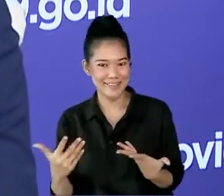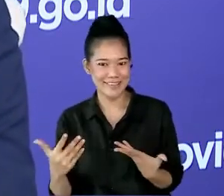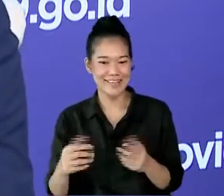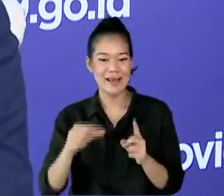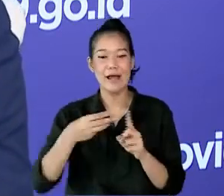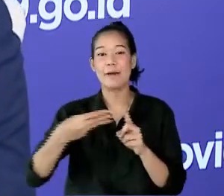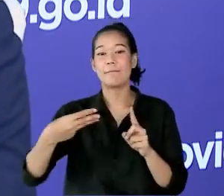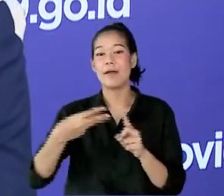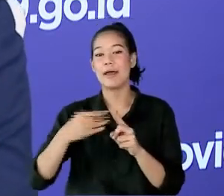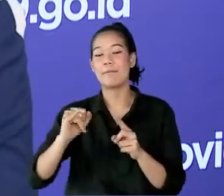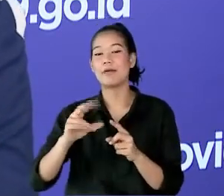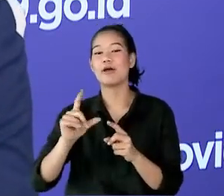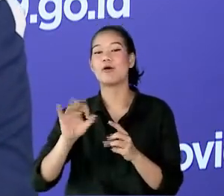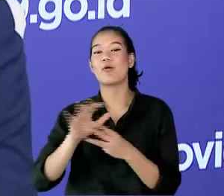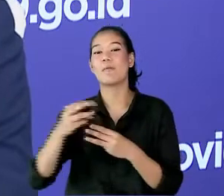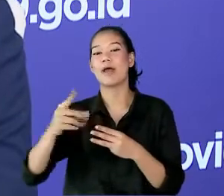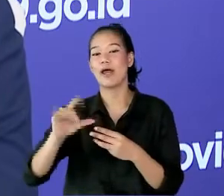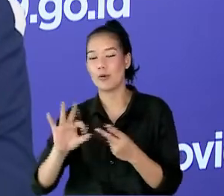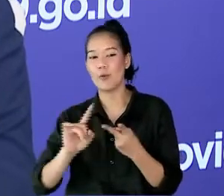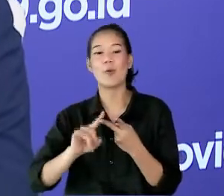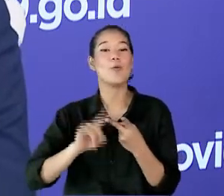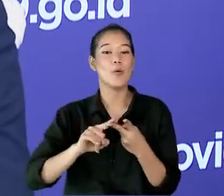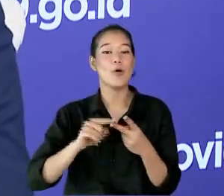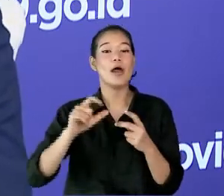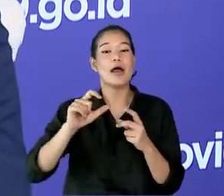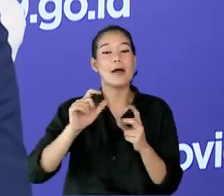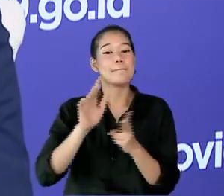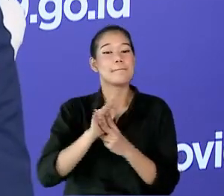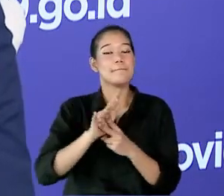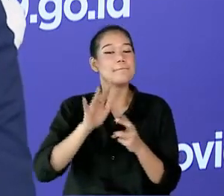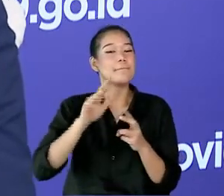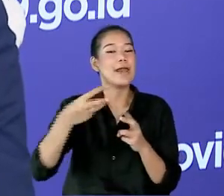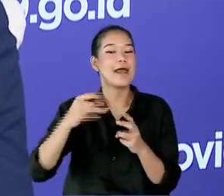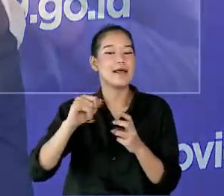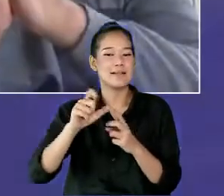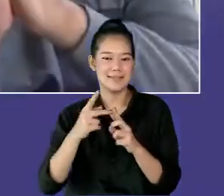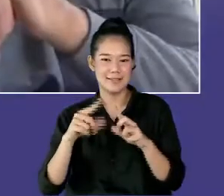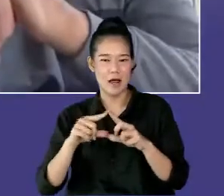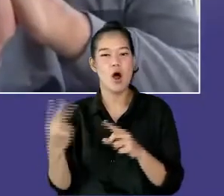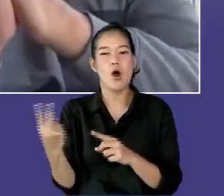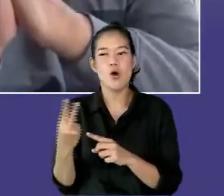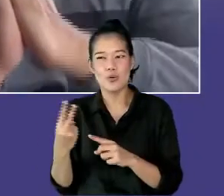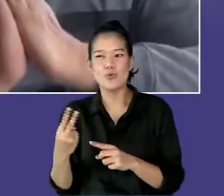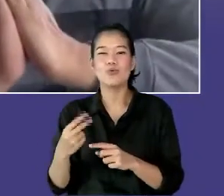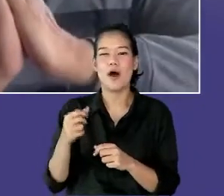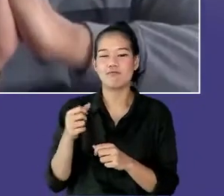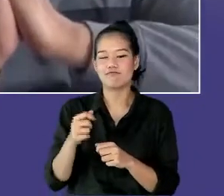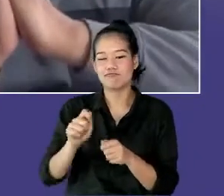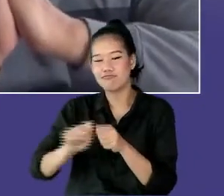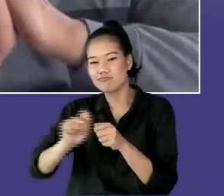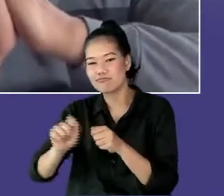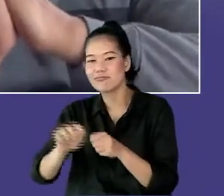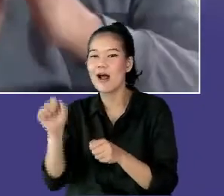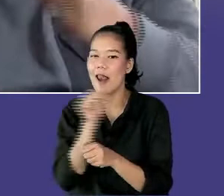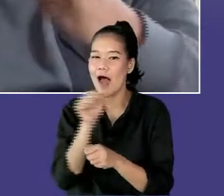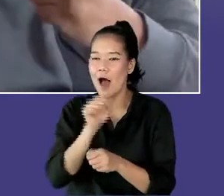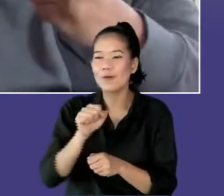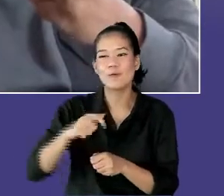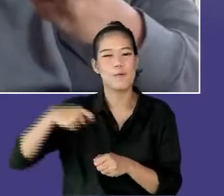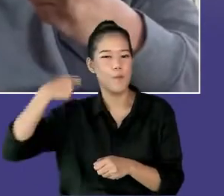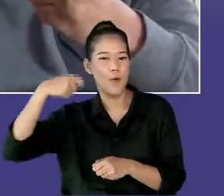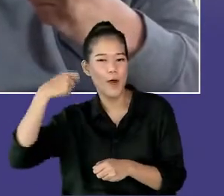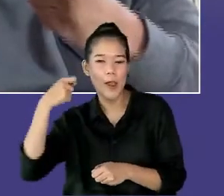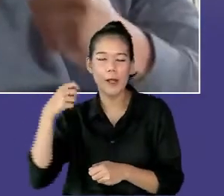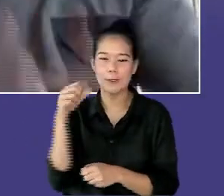bukan Baby Romeo dan Meisya Siregar yang merupakan pasangan penyanyi dan juga pencipta lagu dan juga sekaligus aktris